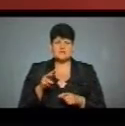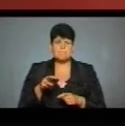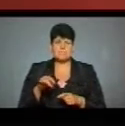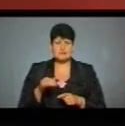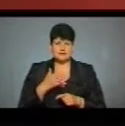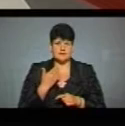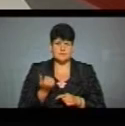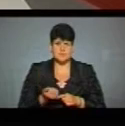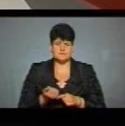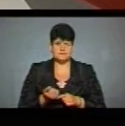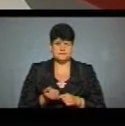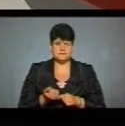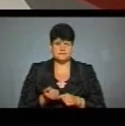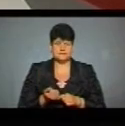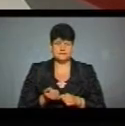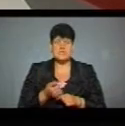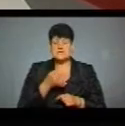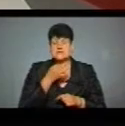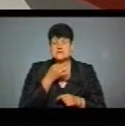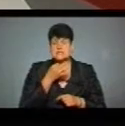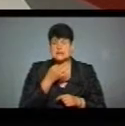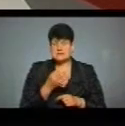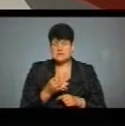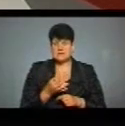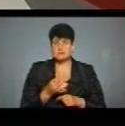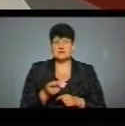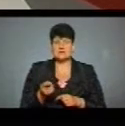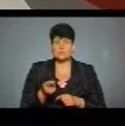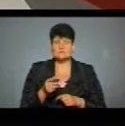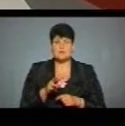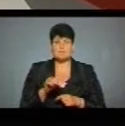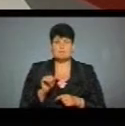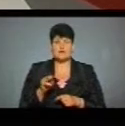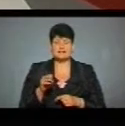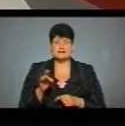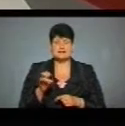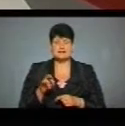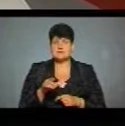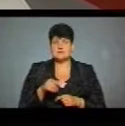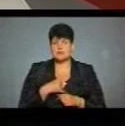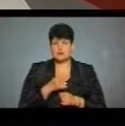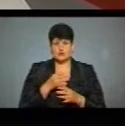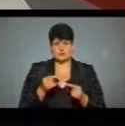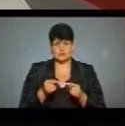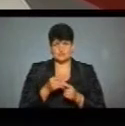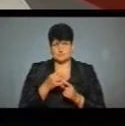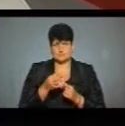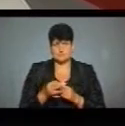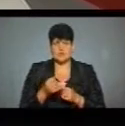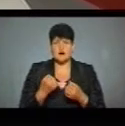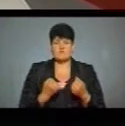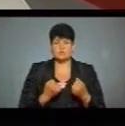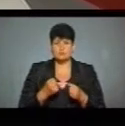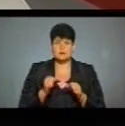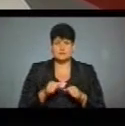Сказати, в частності Тернопільська митниця, по Тернопільській митниці ми не можемо, тому що автомобіль